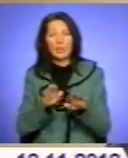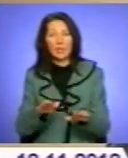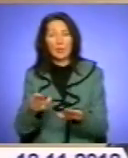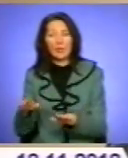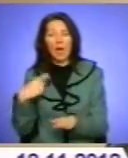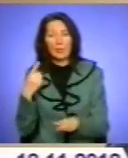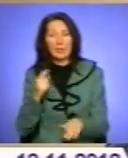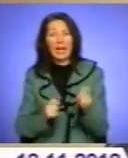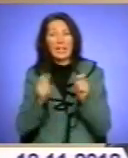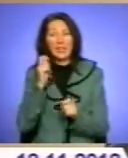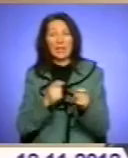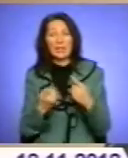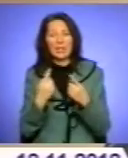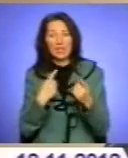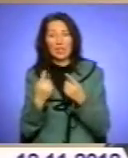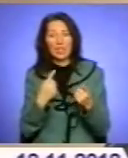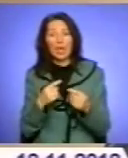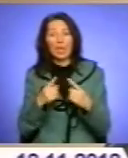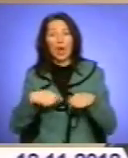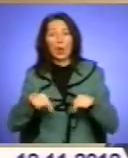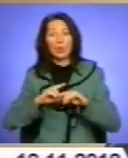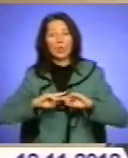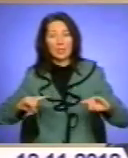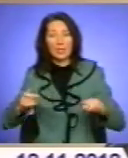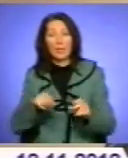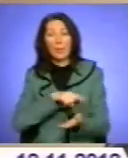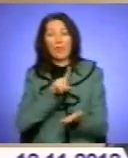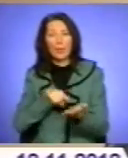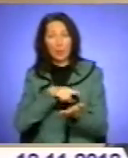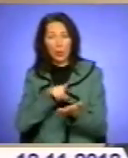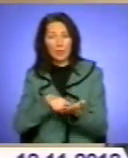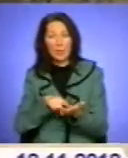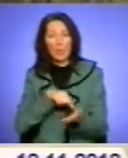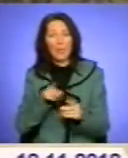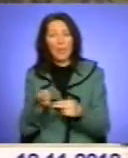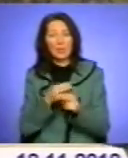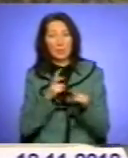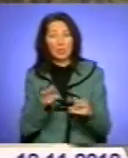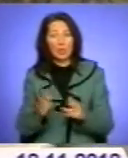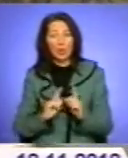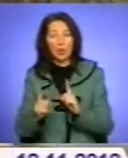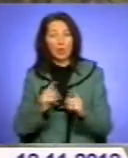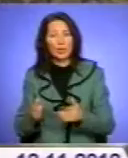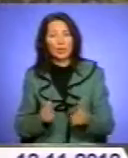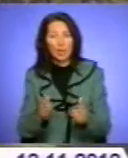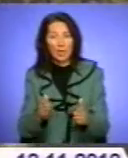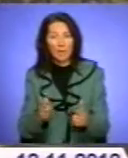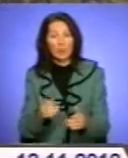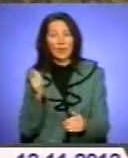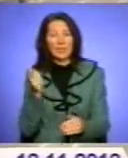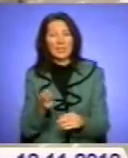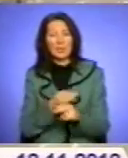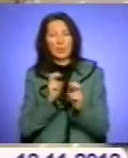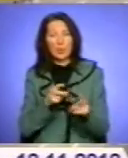областях конференции, совещания, круглые столы по вопросам безопасности дорожного движения – Тиждень безпеки дорожнього руху проводиться уже четвертий